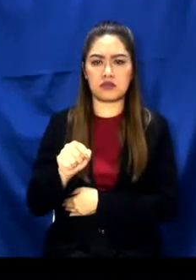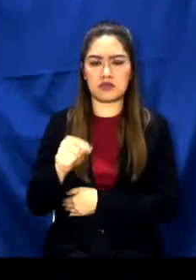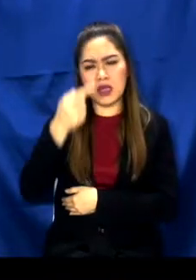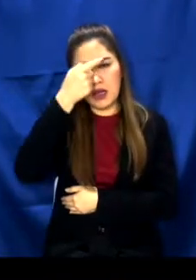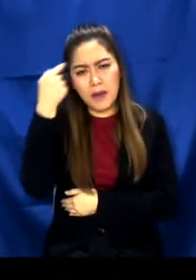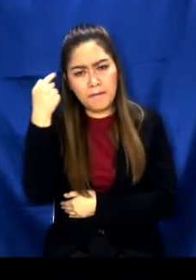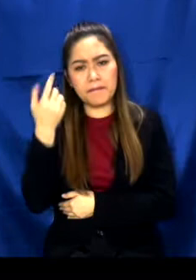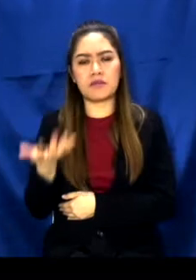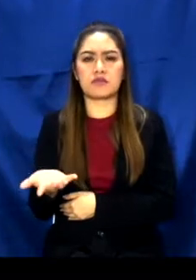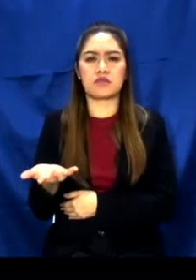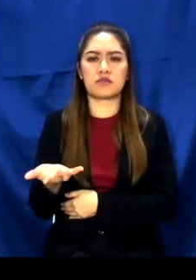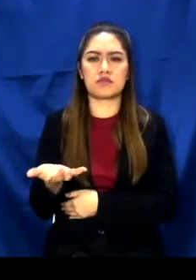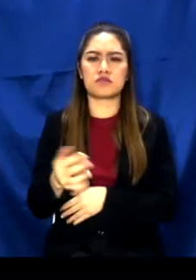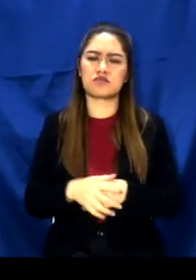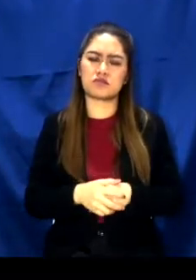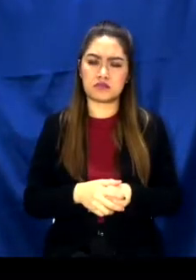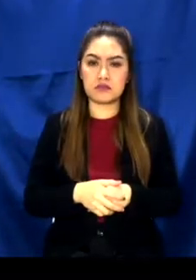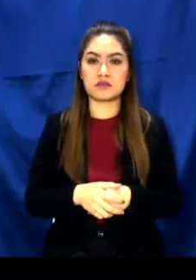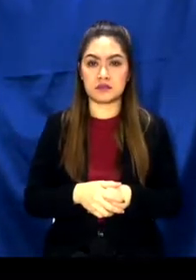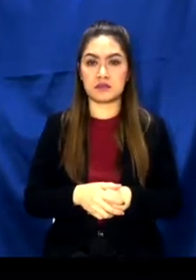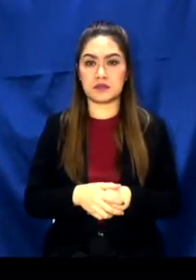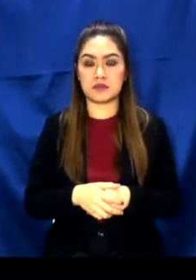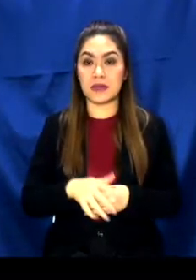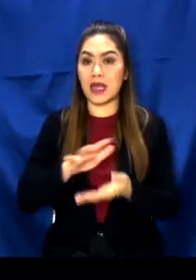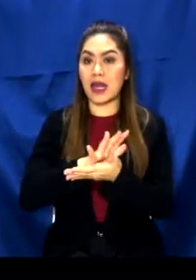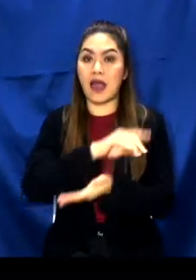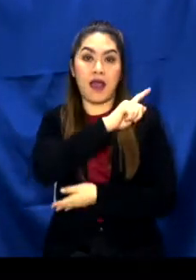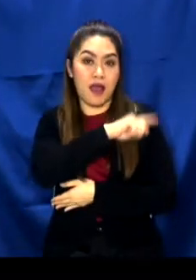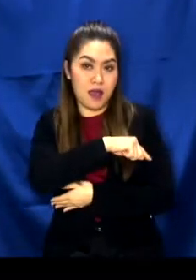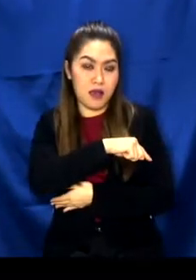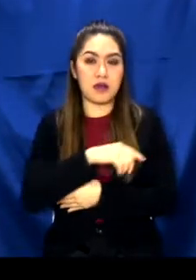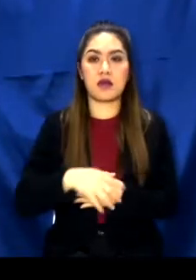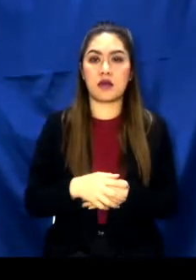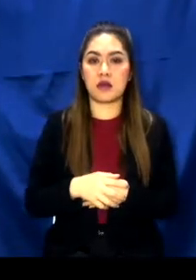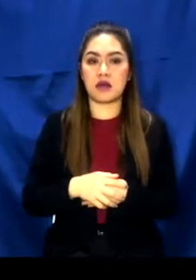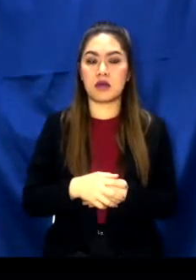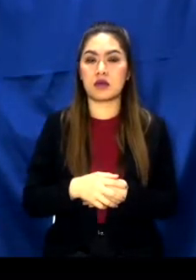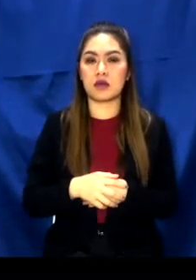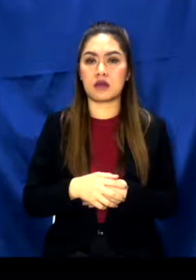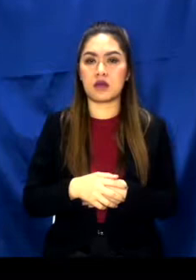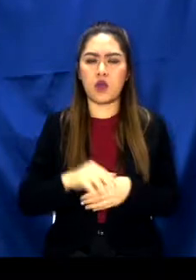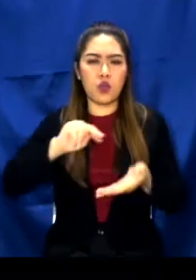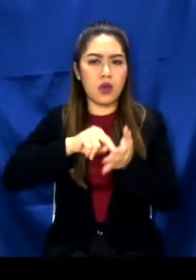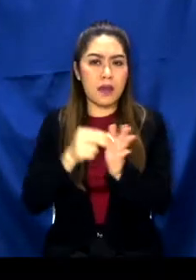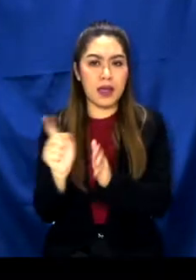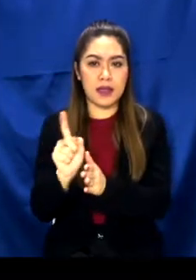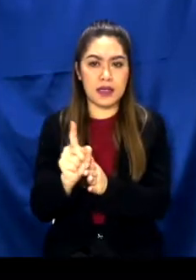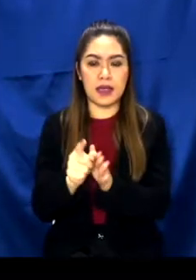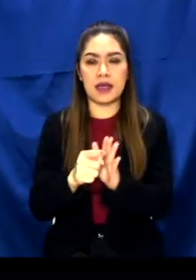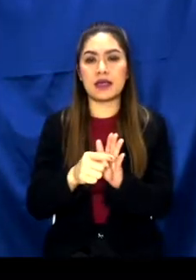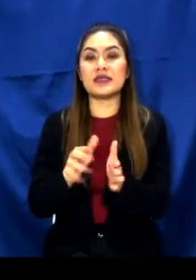งนี้มันก็คือกระดาษสีขาวตรงนี้ฟิลตรงนี้นะคะก็แปลว่าพื้นสีค่ะ